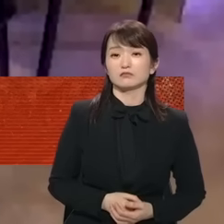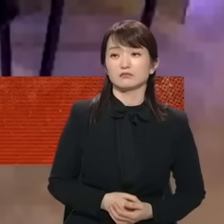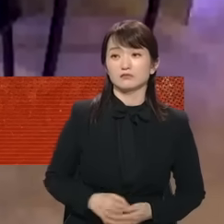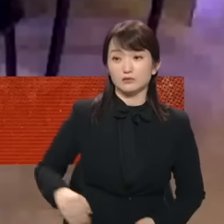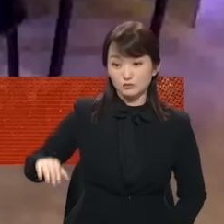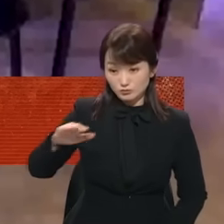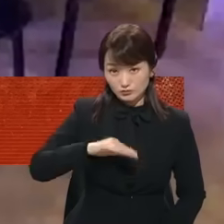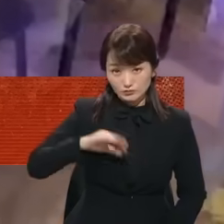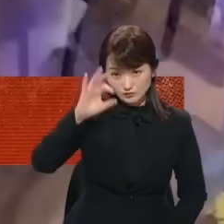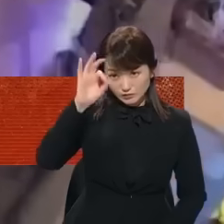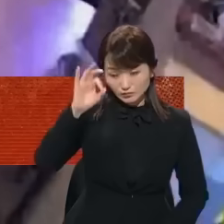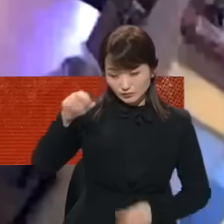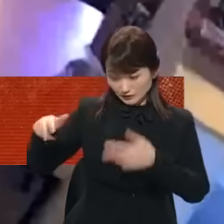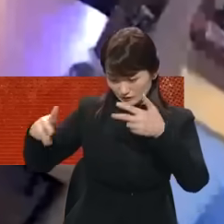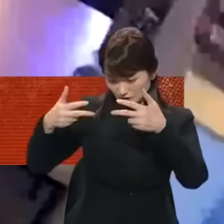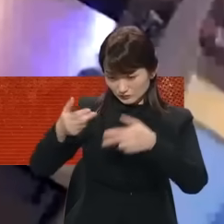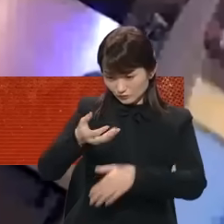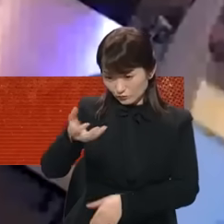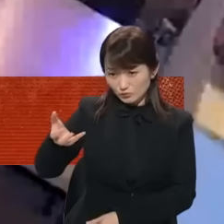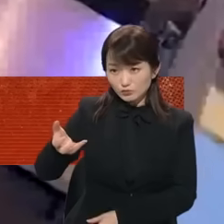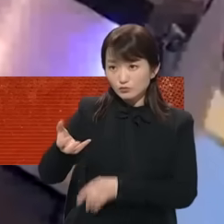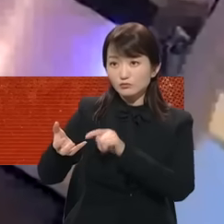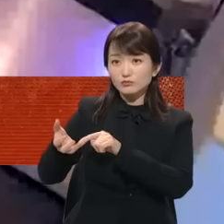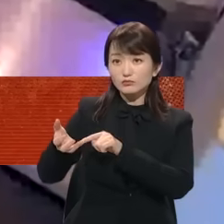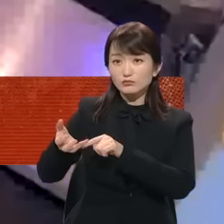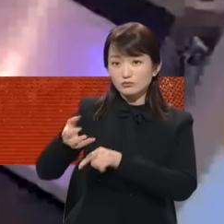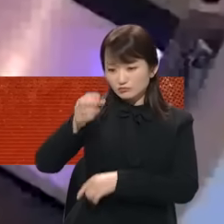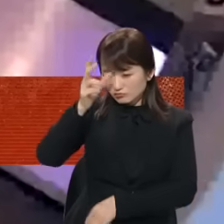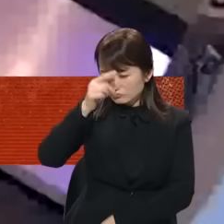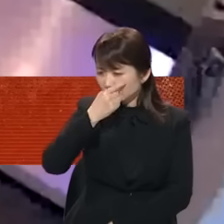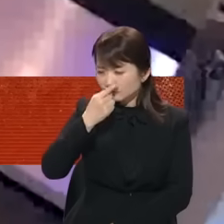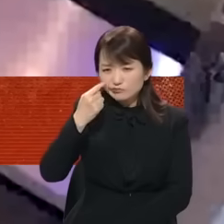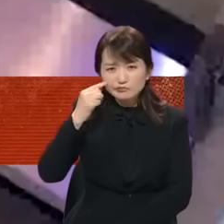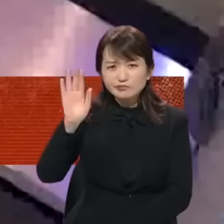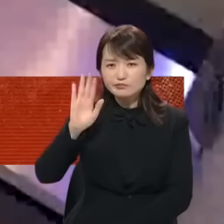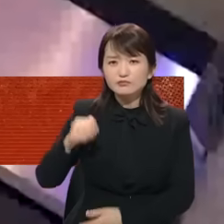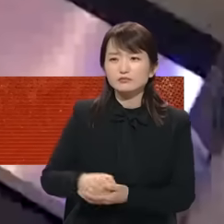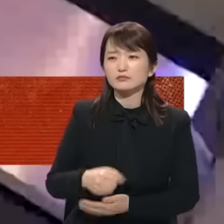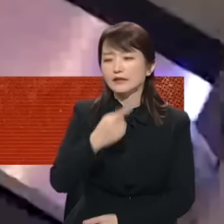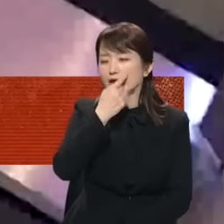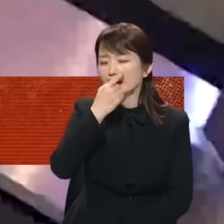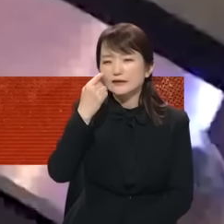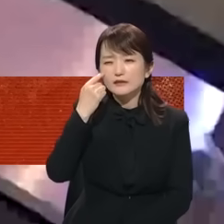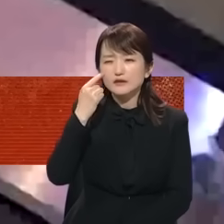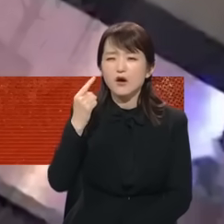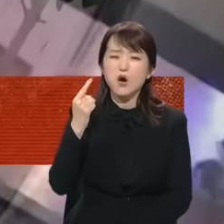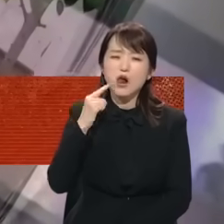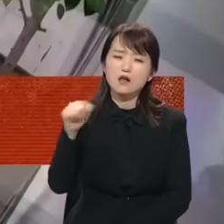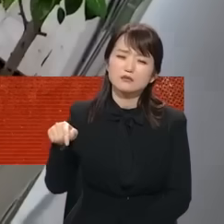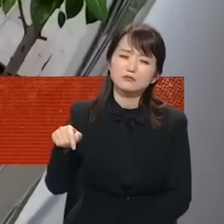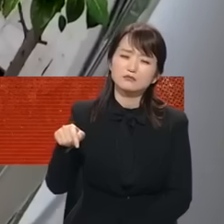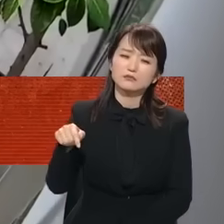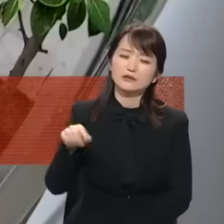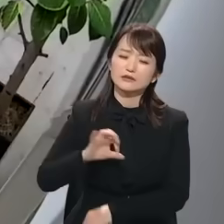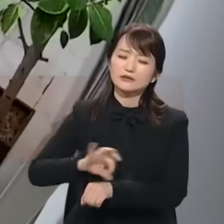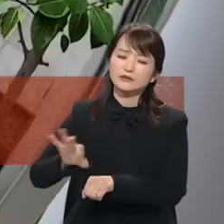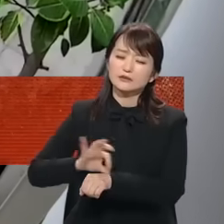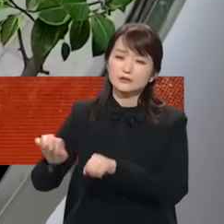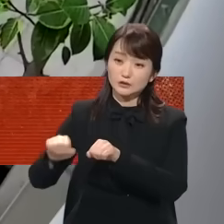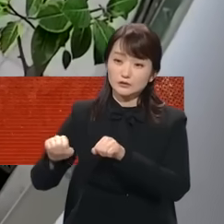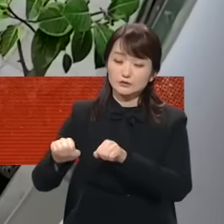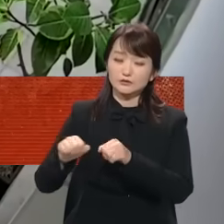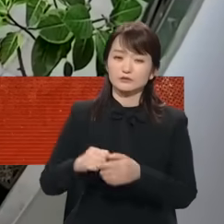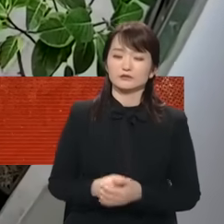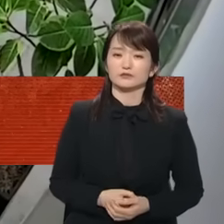보고 있는 저 동선 CCTV 동선 저거 경찰이 확인하지도 않았는데 확인했다고 거짓말하는 등 미온적인 태도를 보였다 이건 일단 제보자의 주장입니다